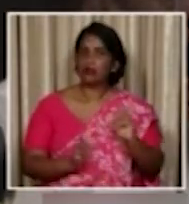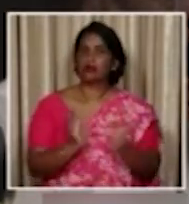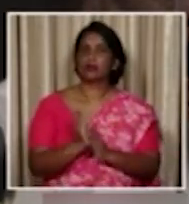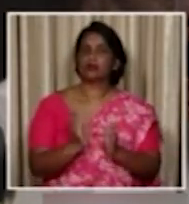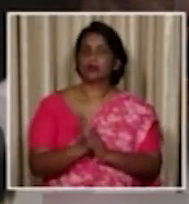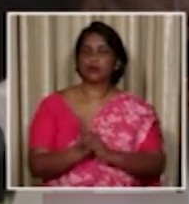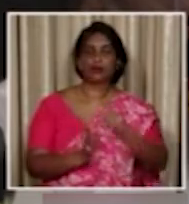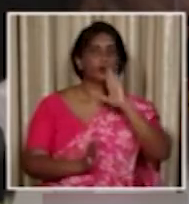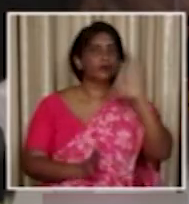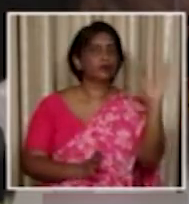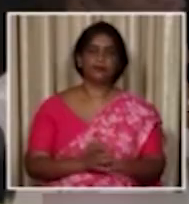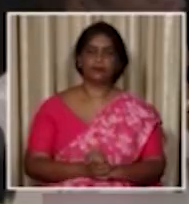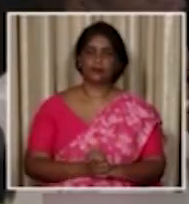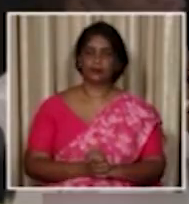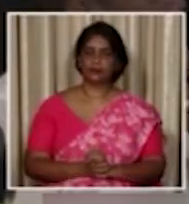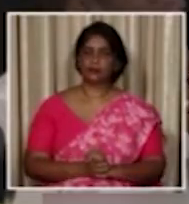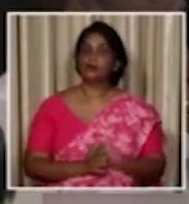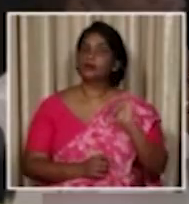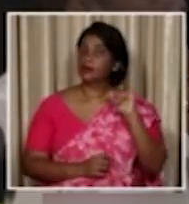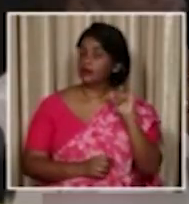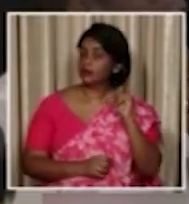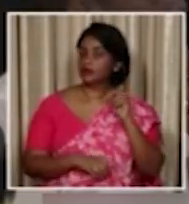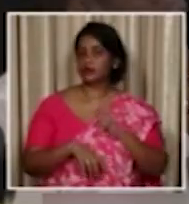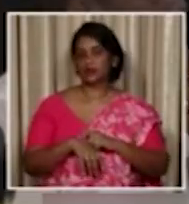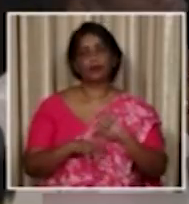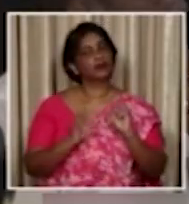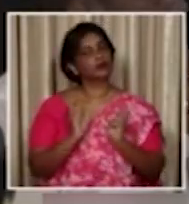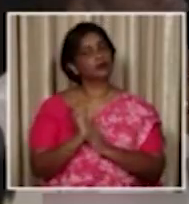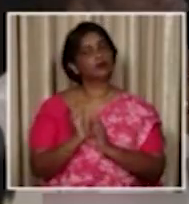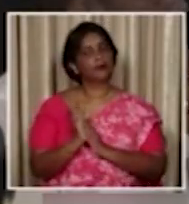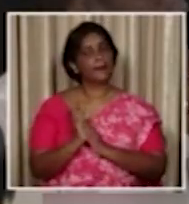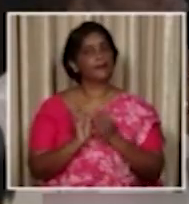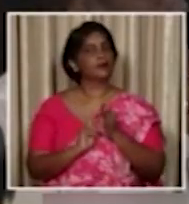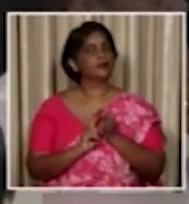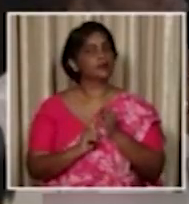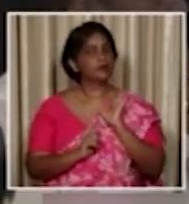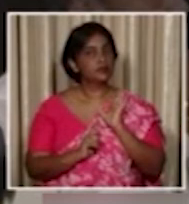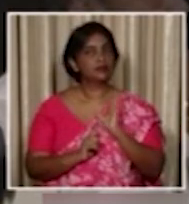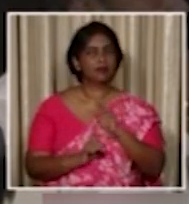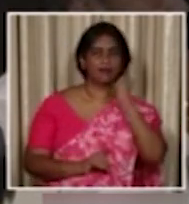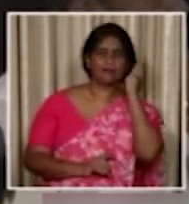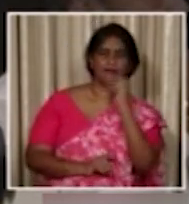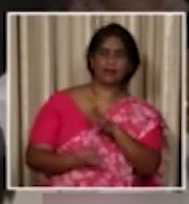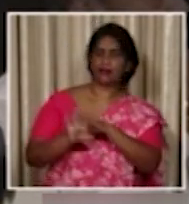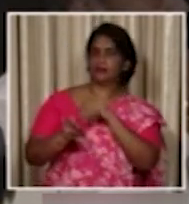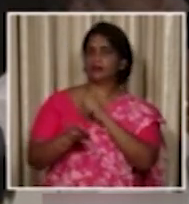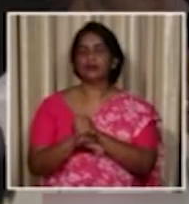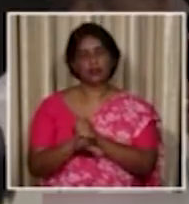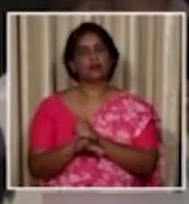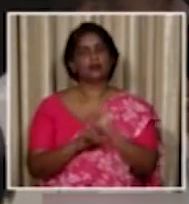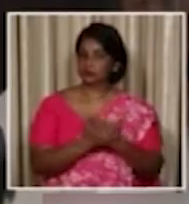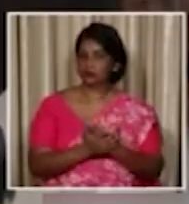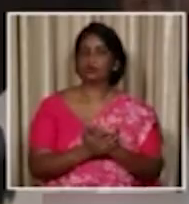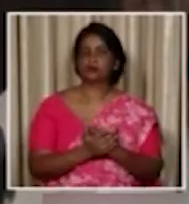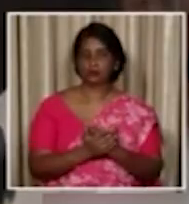සභාවට කැඳවීමක් පවා සිද්ධ වුණා. සමහර අවස්ථාවලදී කාර්ක සභාවේ සභාපතිවරයා සමච්චලයට ලක්වන විදිහට සමහර නිලධාරීන්